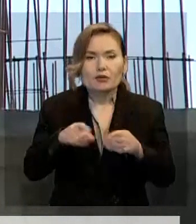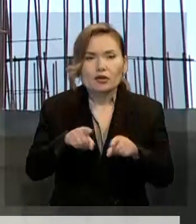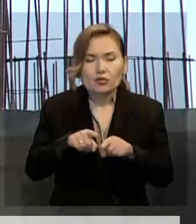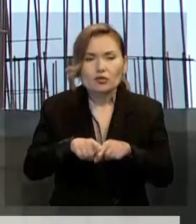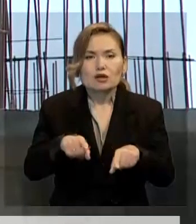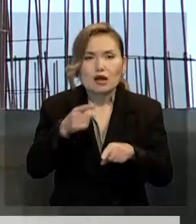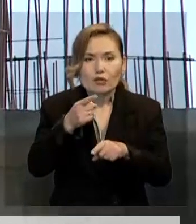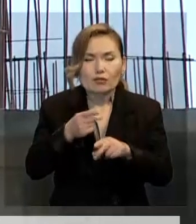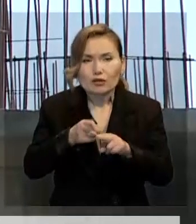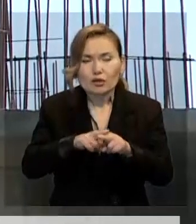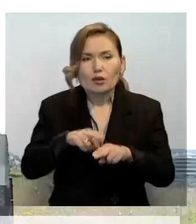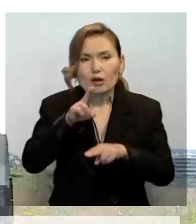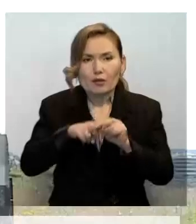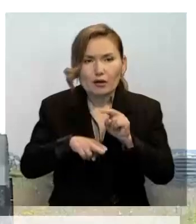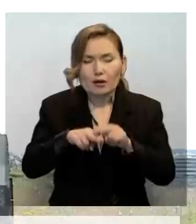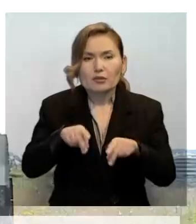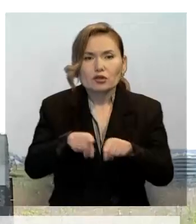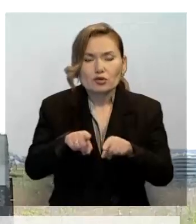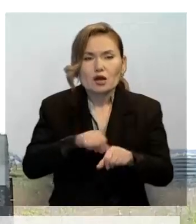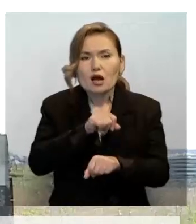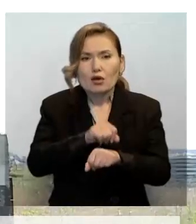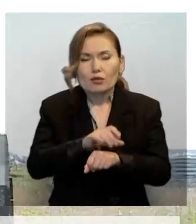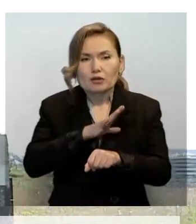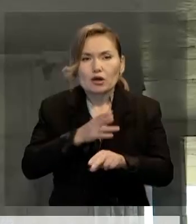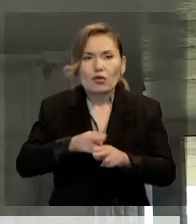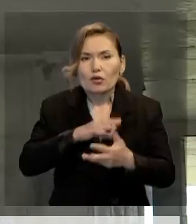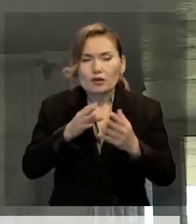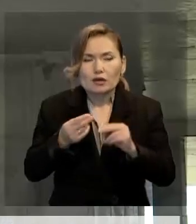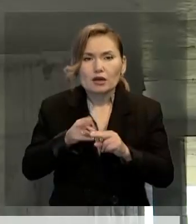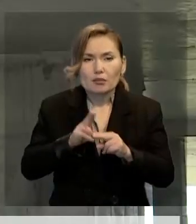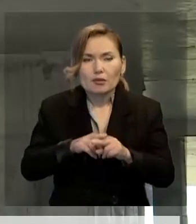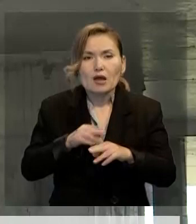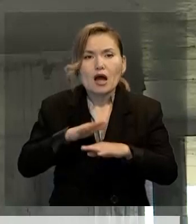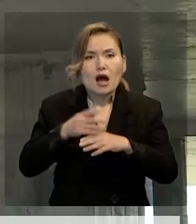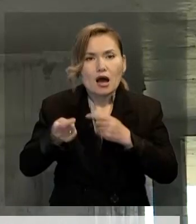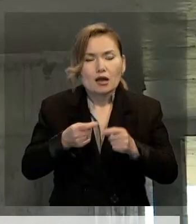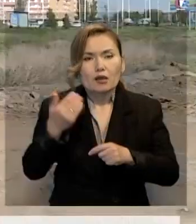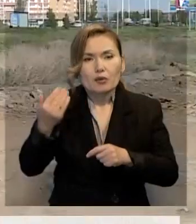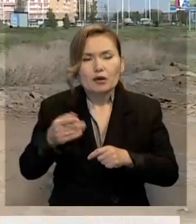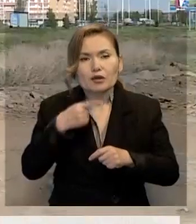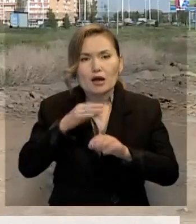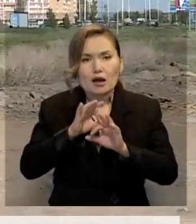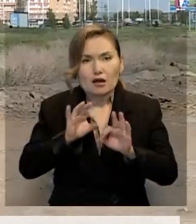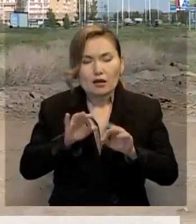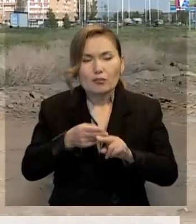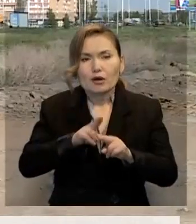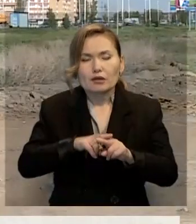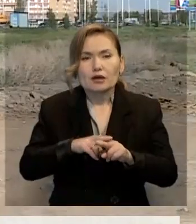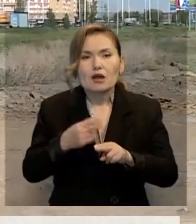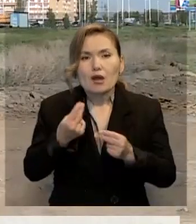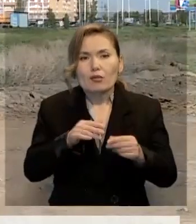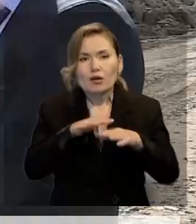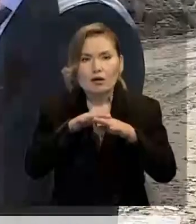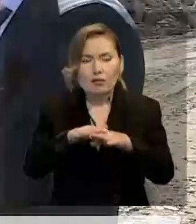маңға жоспарланған жеңіл атлетика кешенінің іргетасы да құйылмапты. Әкімдік өкілдері бұл нысандарға бюджеттің бір тиын